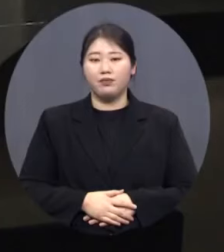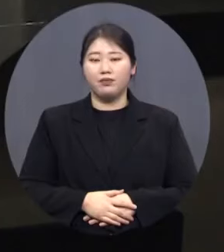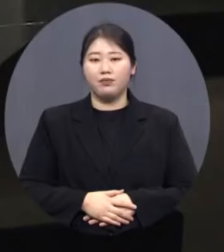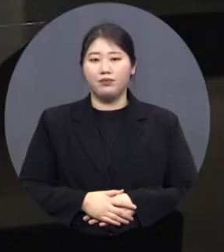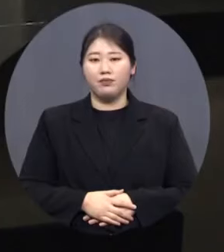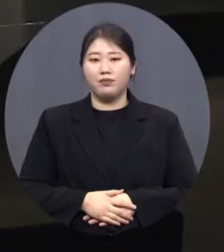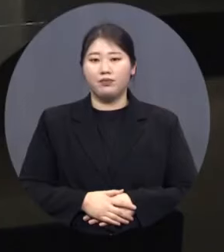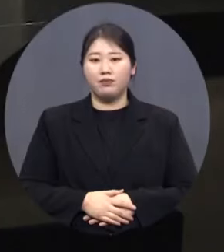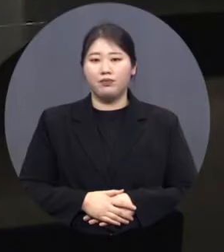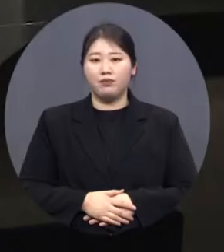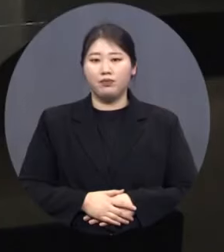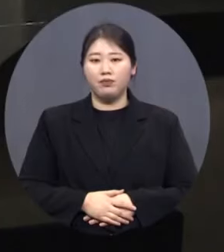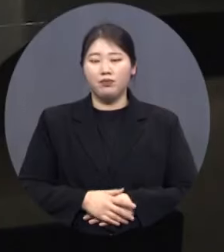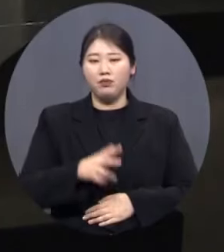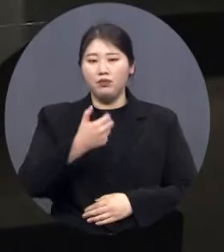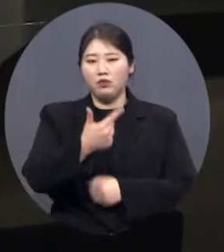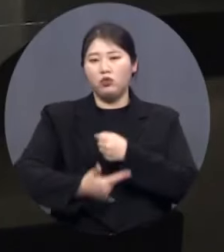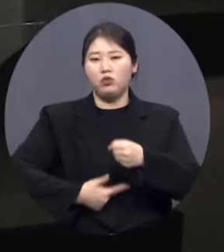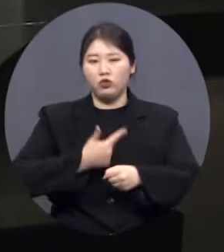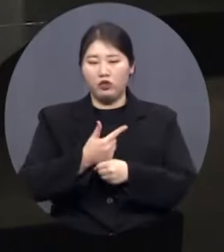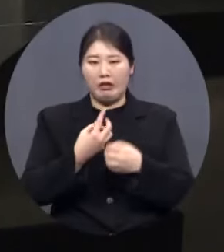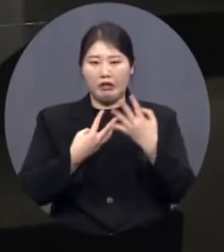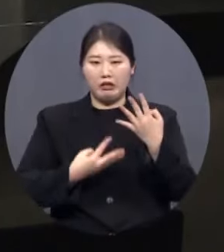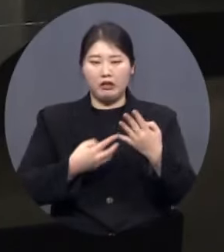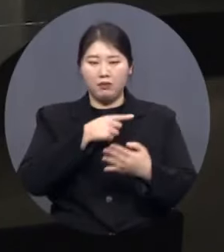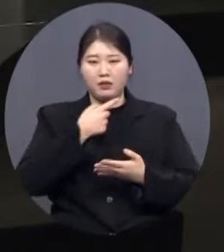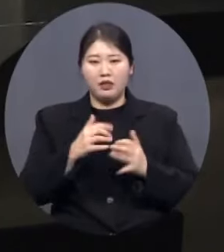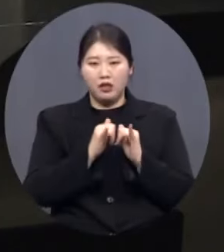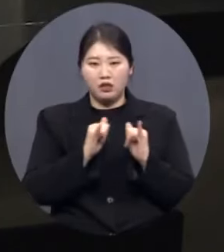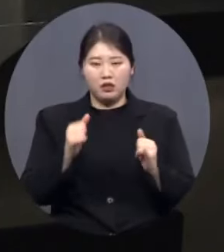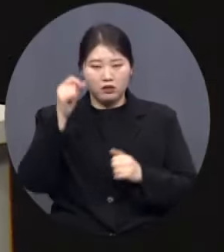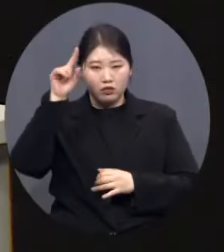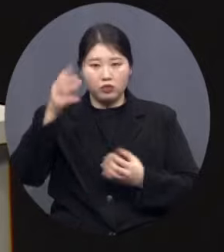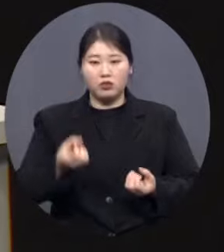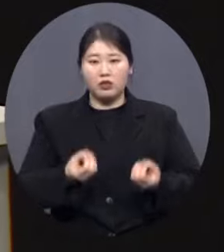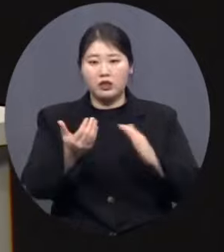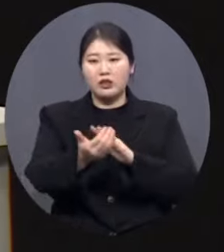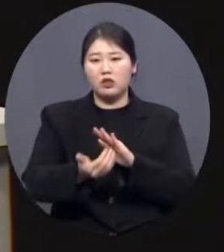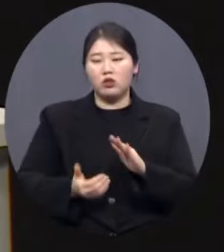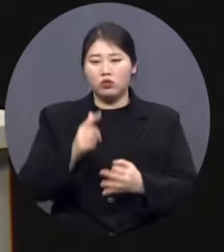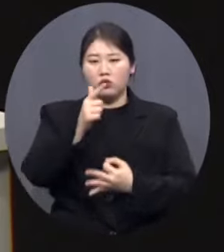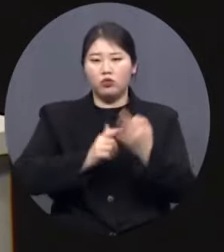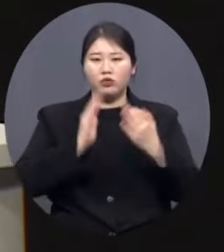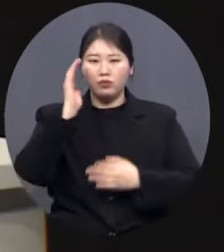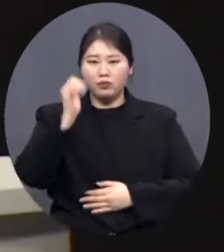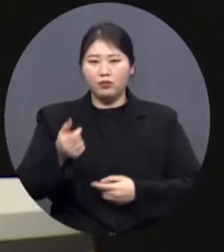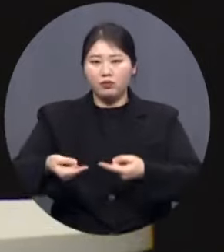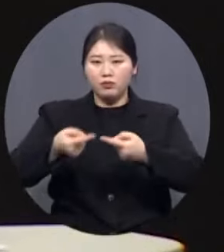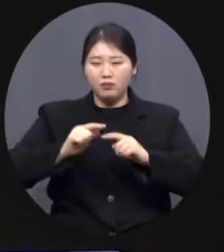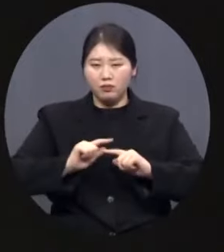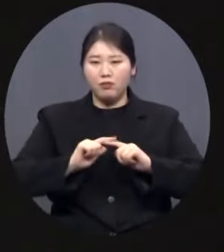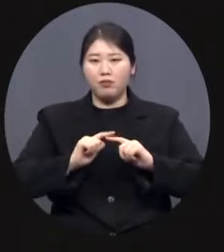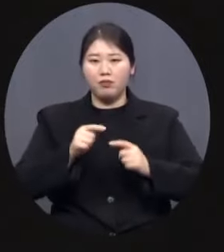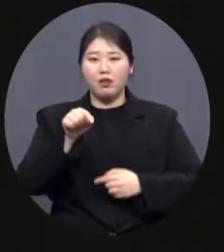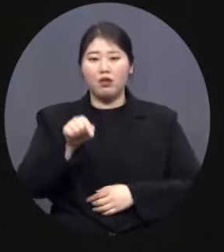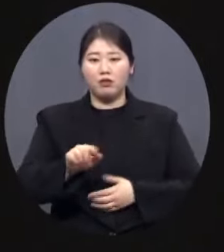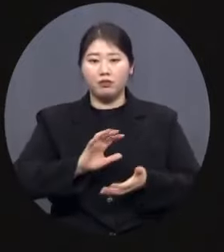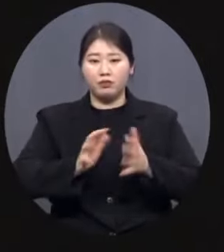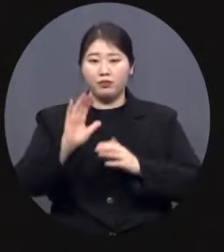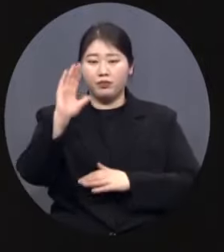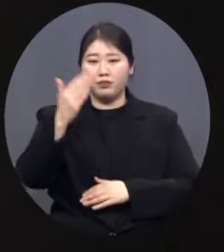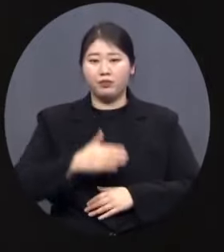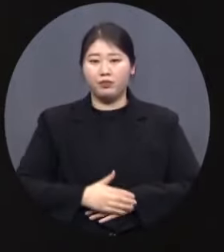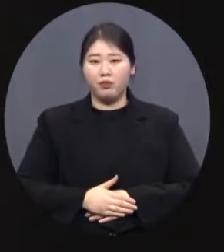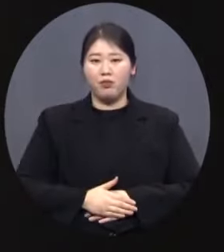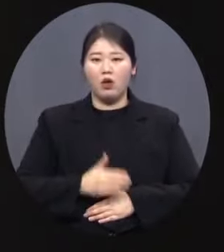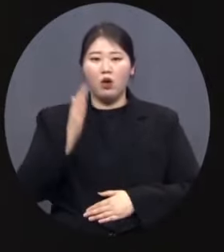정리했습니다 제 76주년 43 희생자 추념식을 앞두고 윤성 대통령의 불참이 쟁점이 됐습니다